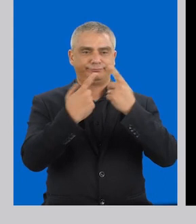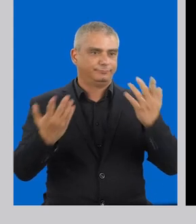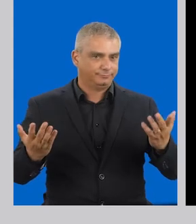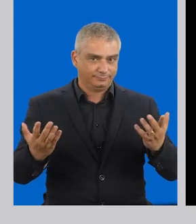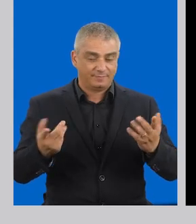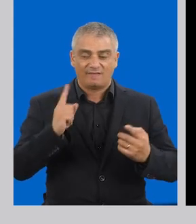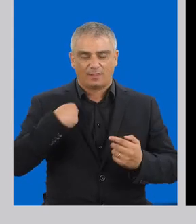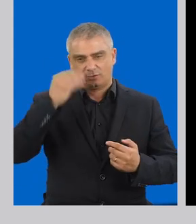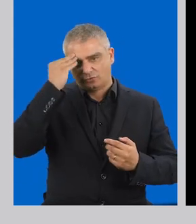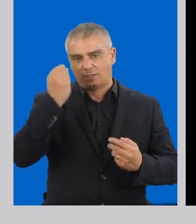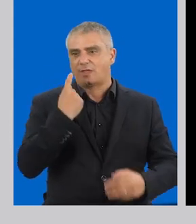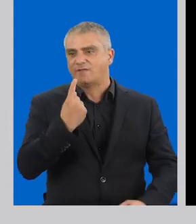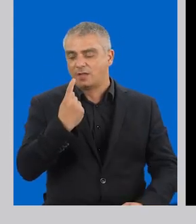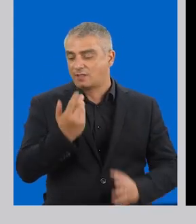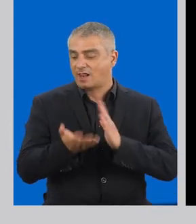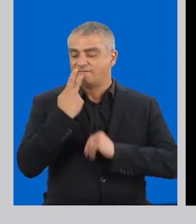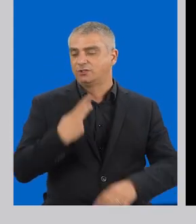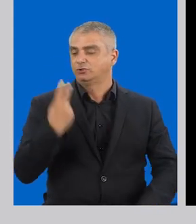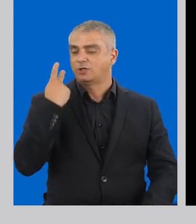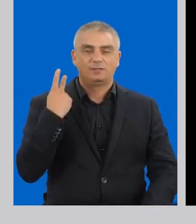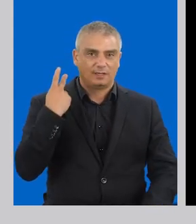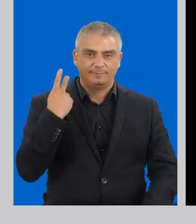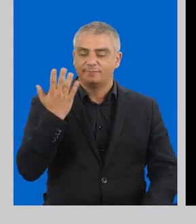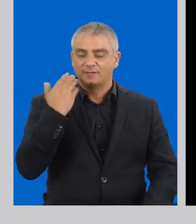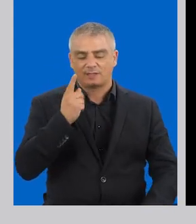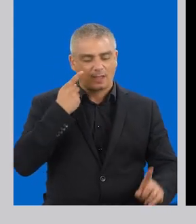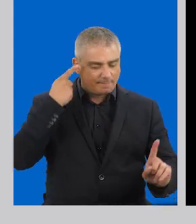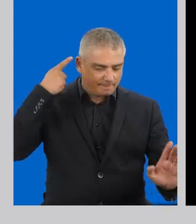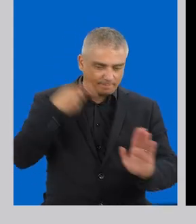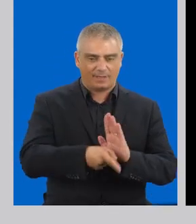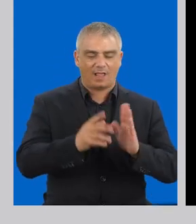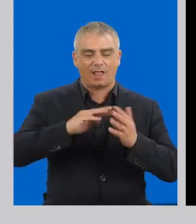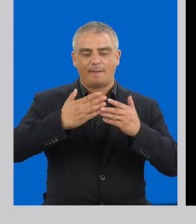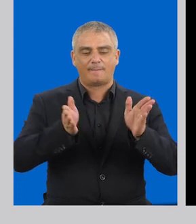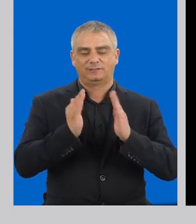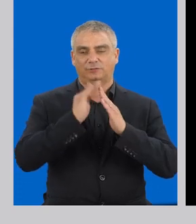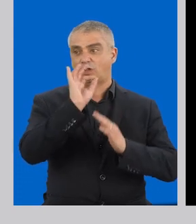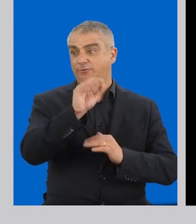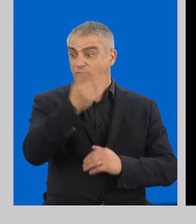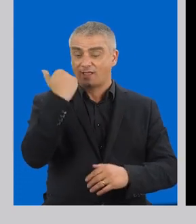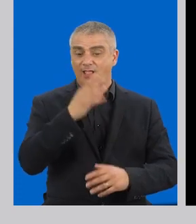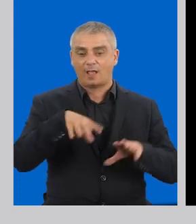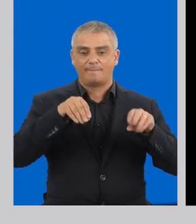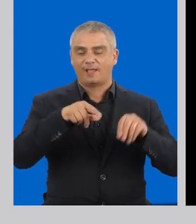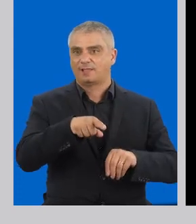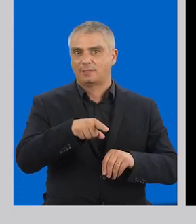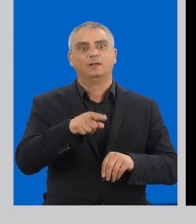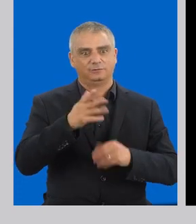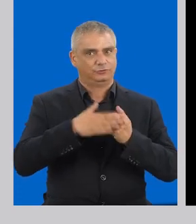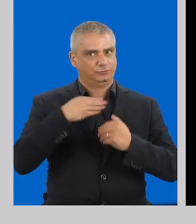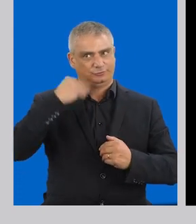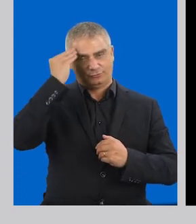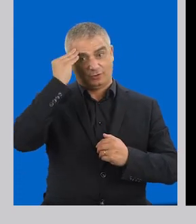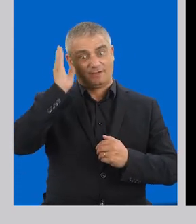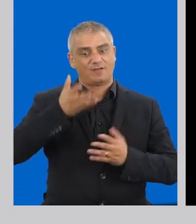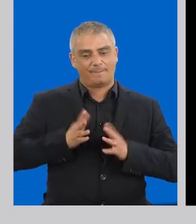הדברים האחרים אבל היא זוכרת דבר אחד שלפני שנתיים היייתה פגיעה ישירה אצלה בחצר כשהיא הייתה בגינה זה גם